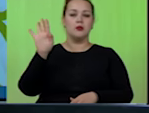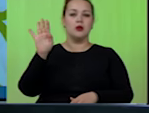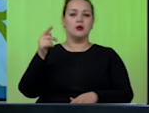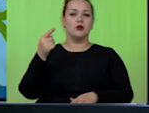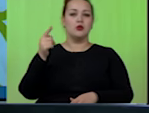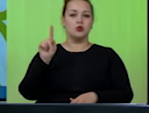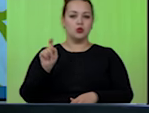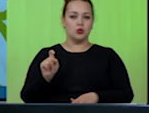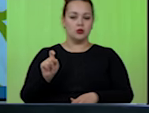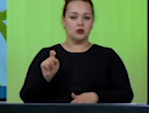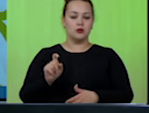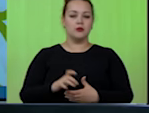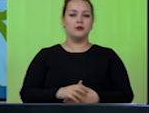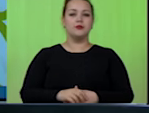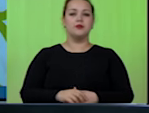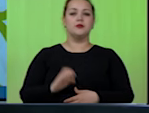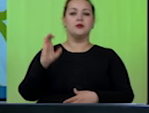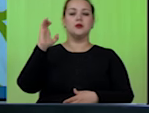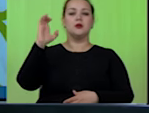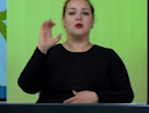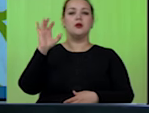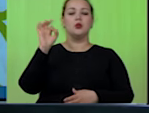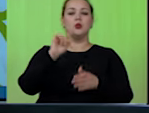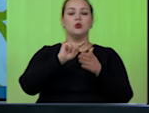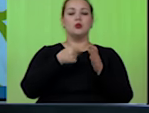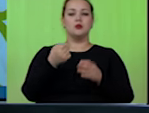0,45. С.